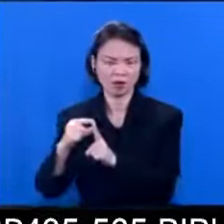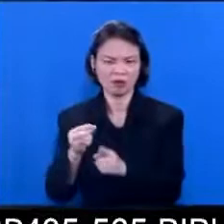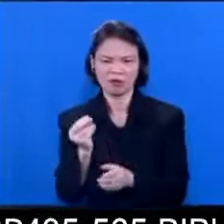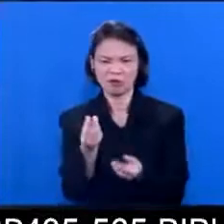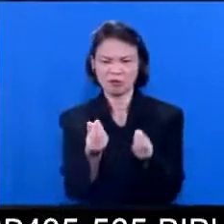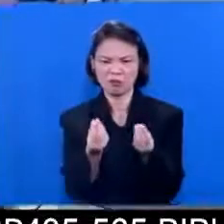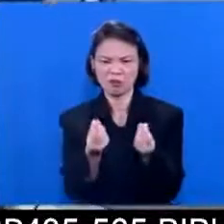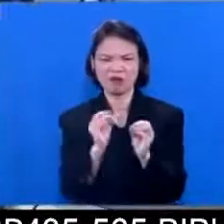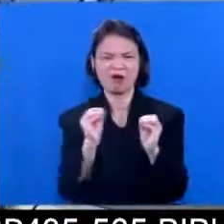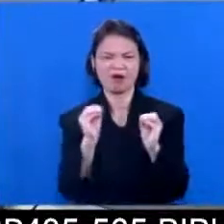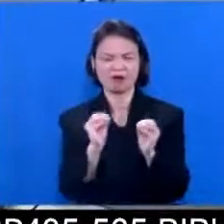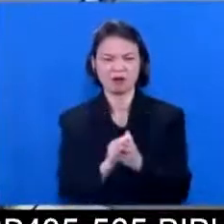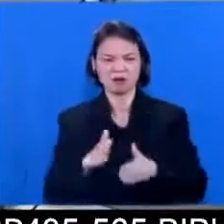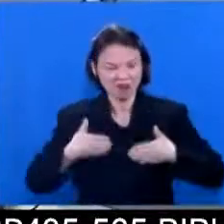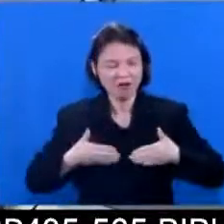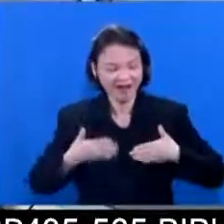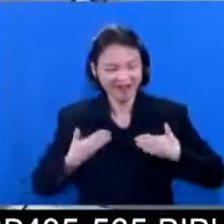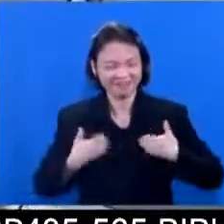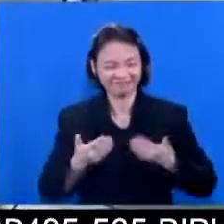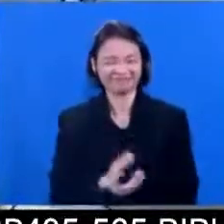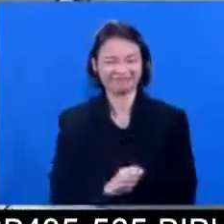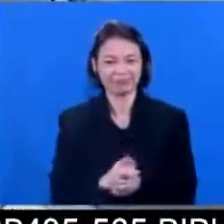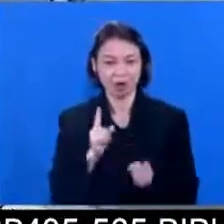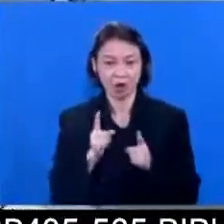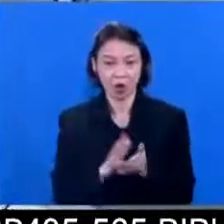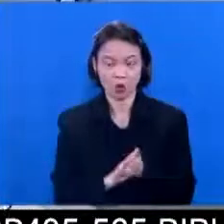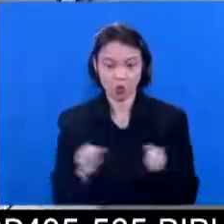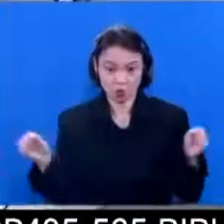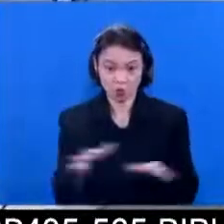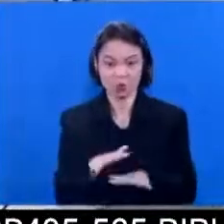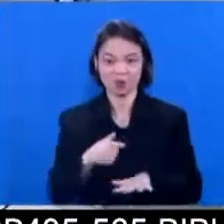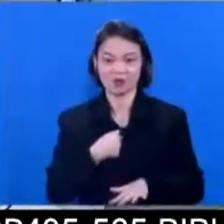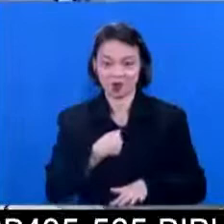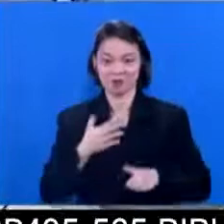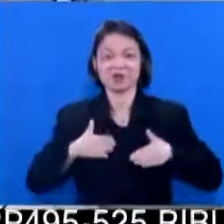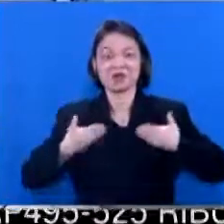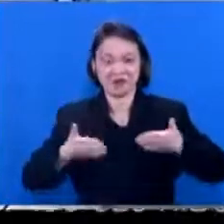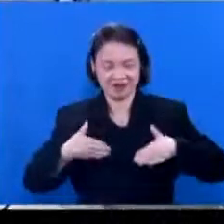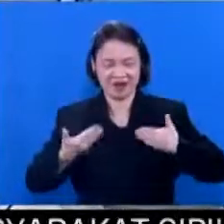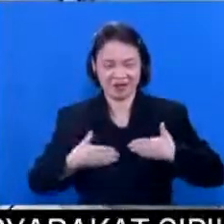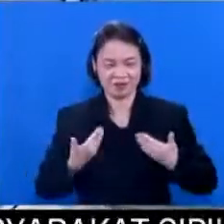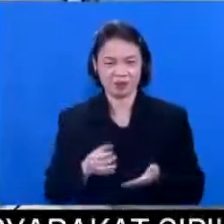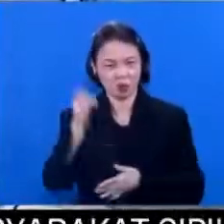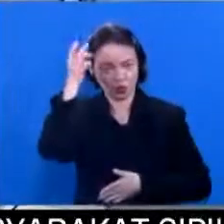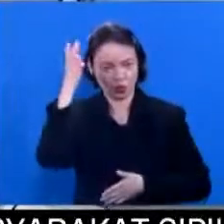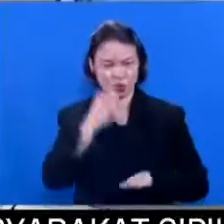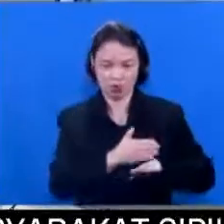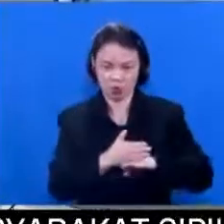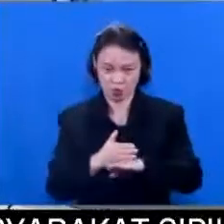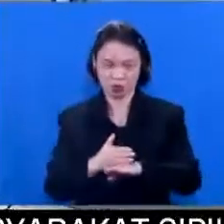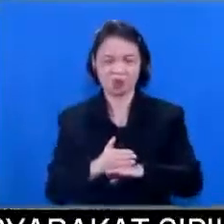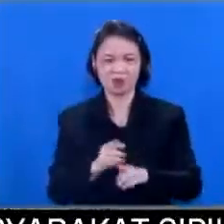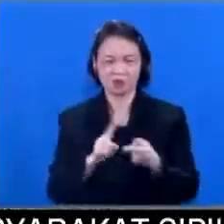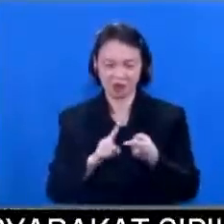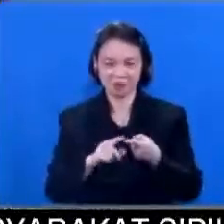Ya, senang banget. Yang jelas sih kalau memang terrealisasi, ya sangat senang sekali kita sebagai driver, teman-teman juga pastinya senang